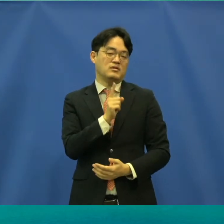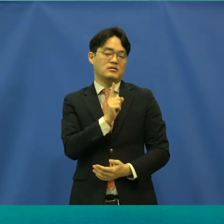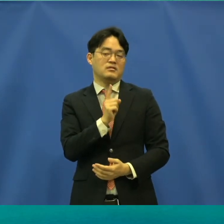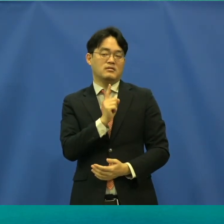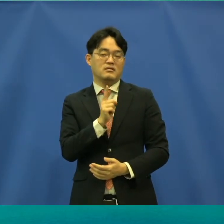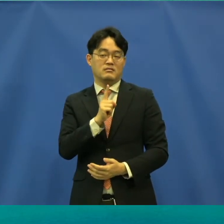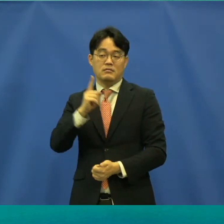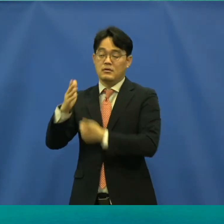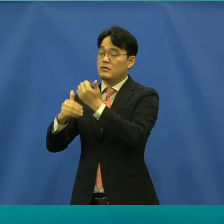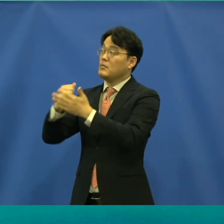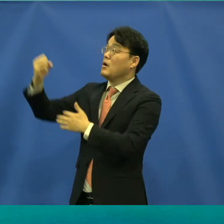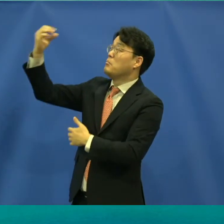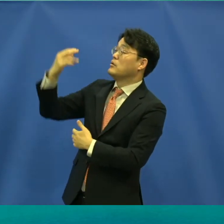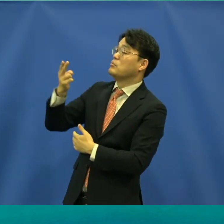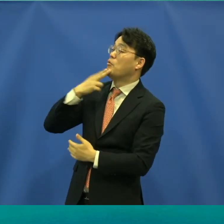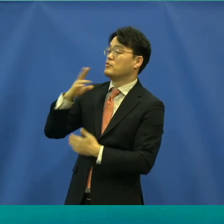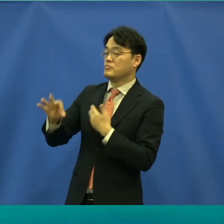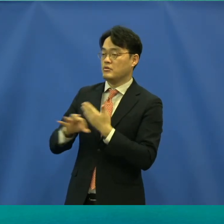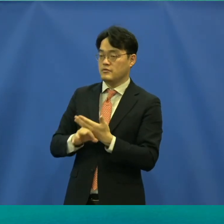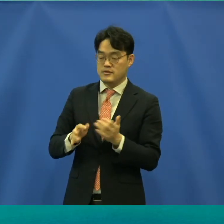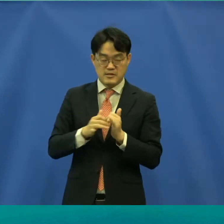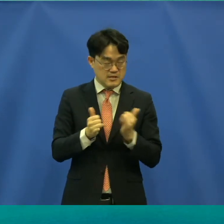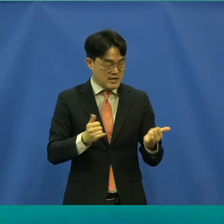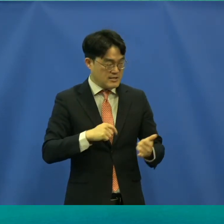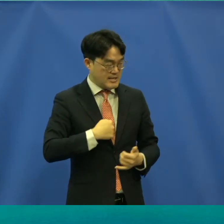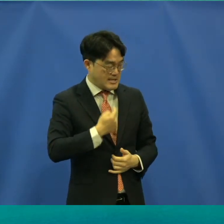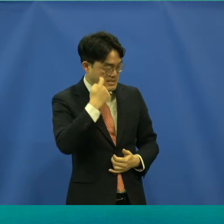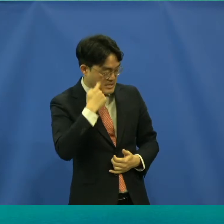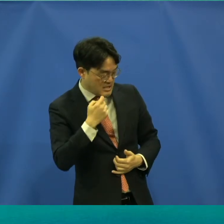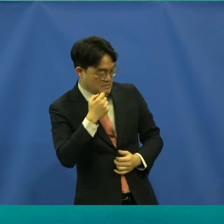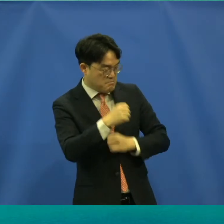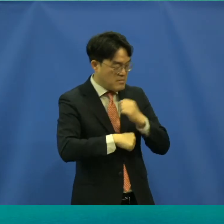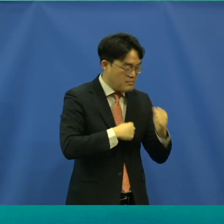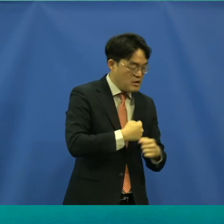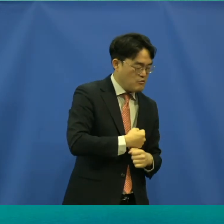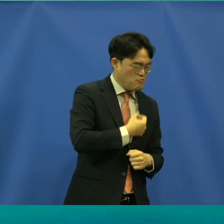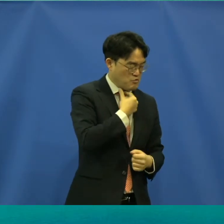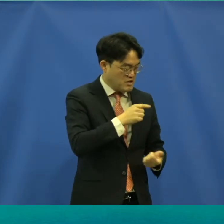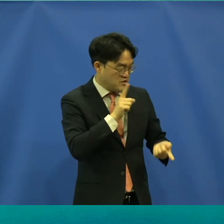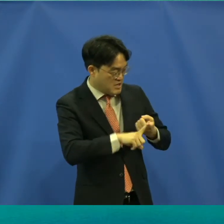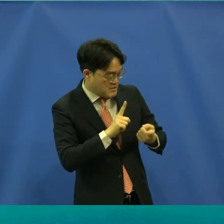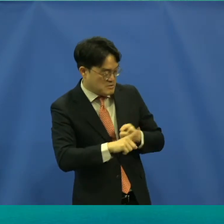여러분, 신앙생활의 가장 중요한 것은 오감 중에 청각입니다.